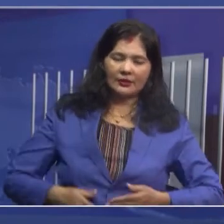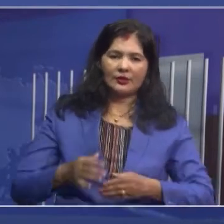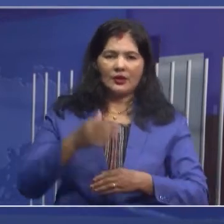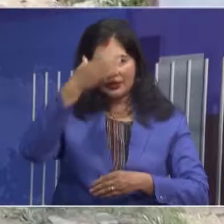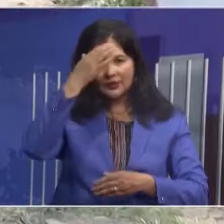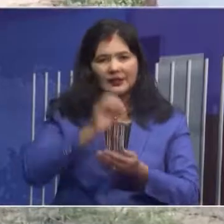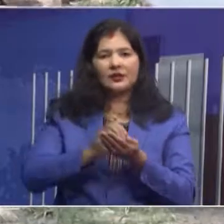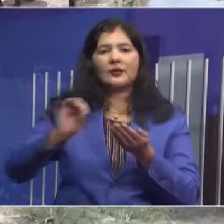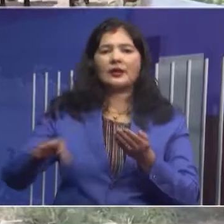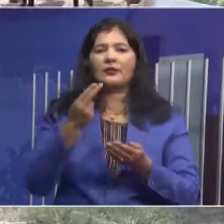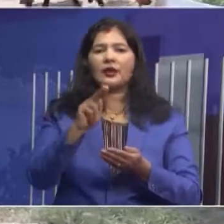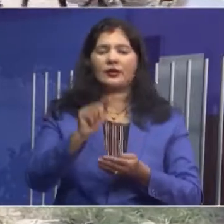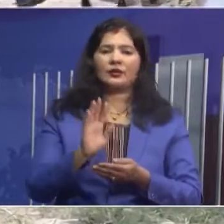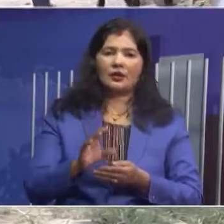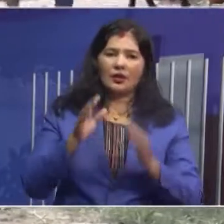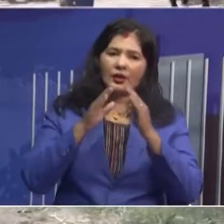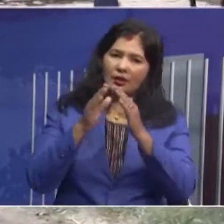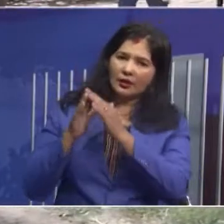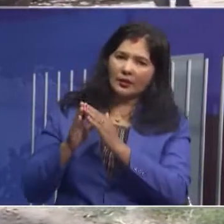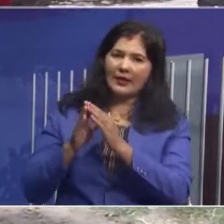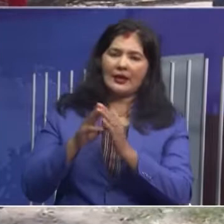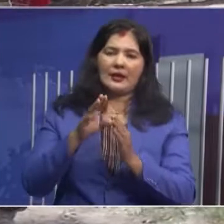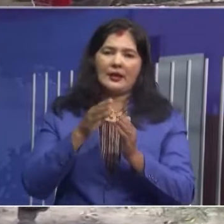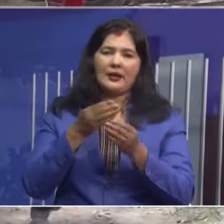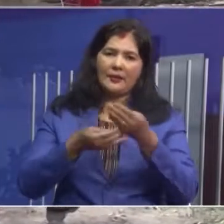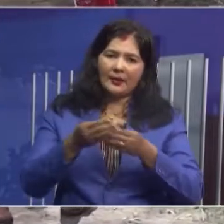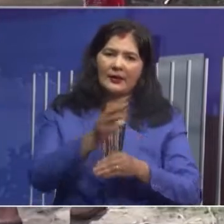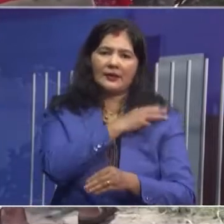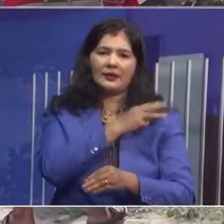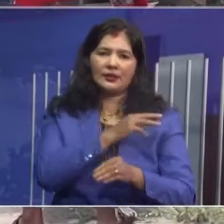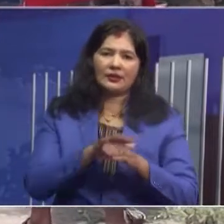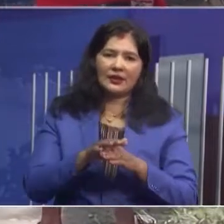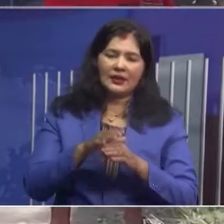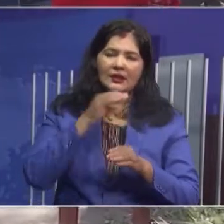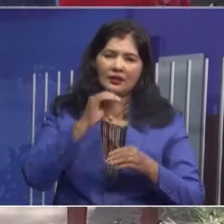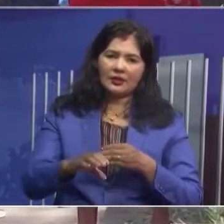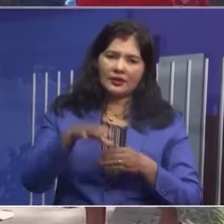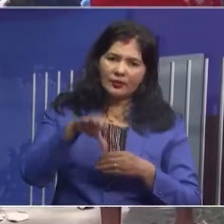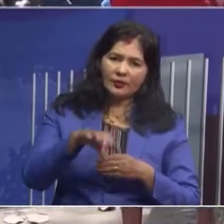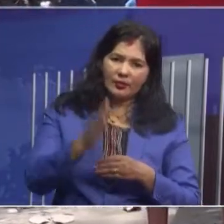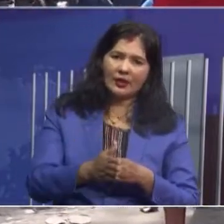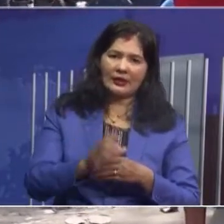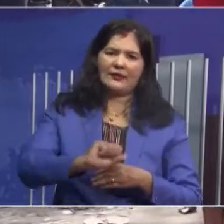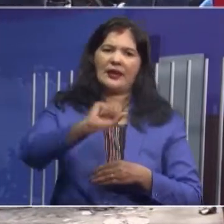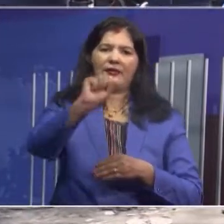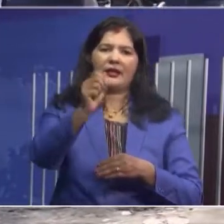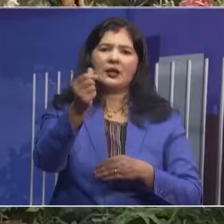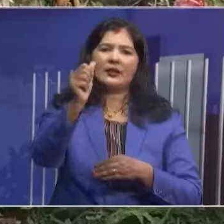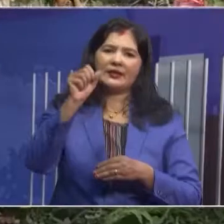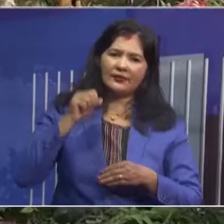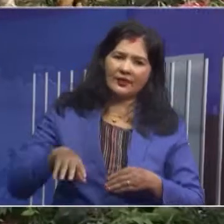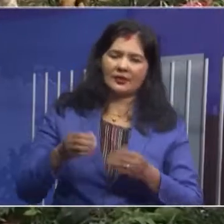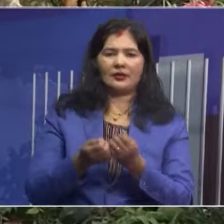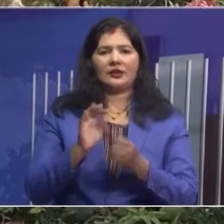छ। घर घरमा व्यापारी डुल्थे दशैंका लागि खसी बोका खोज्थे अनि आफै मूल्य गर्थे। यसरी हुने खसी